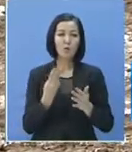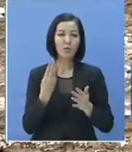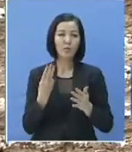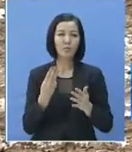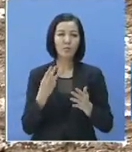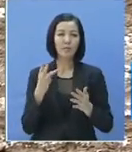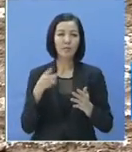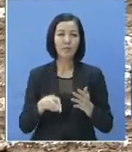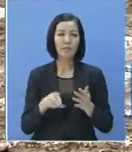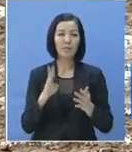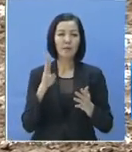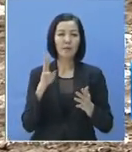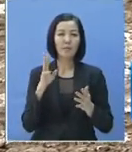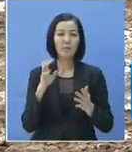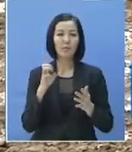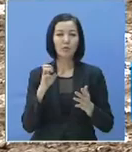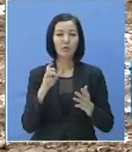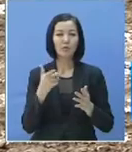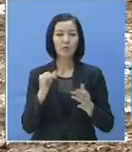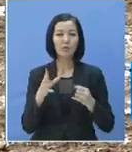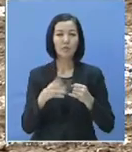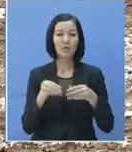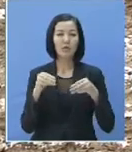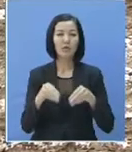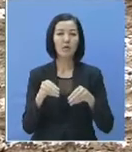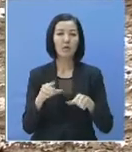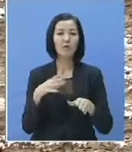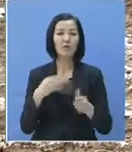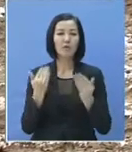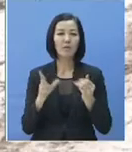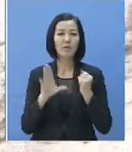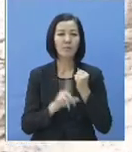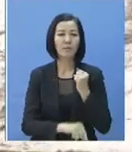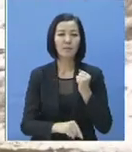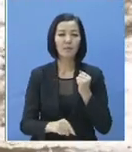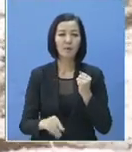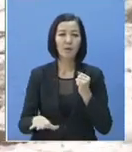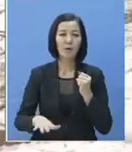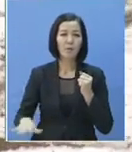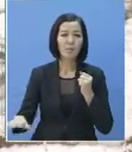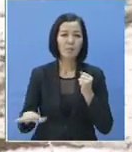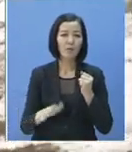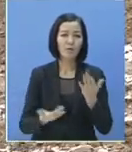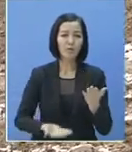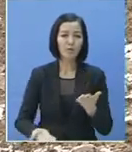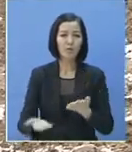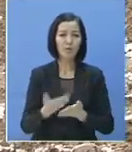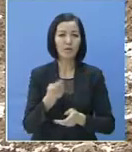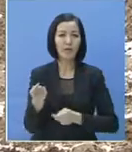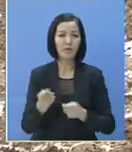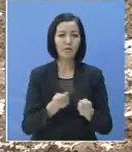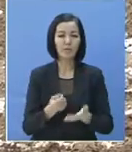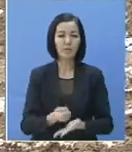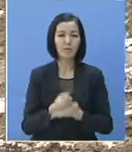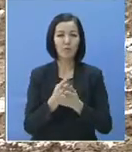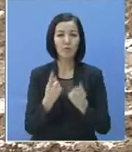285 гектарға қызылша егіп отыр. Соның соңғы полямызды жинап отырмыз. Әкімдіктің қолдауы зор. Рахмет айтамыз